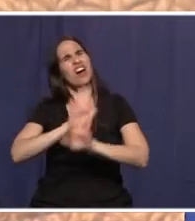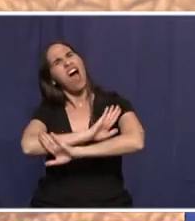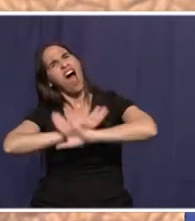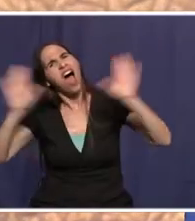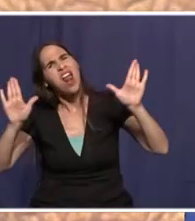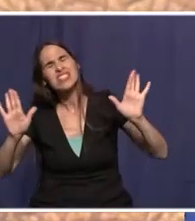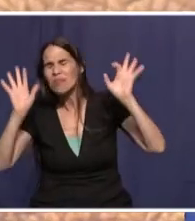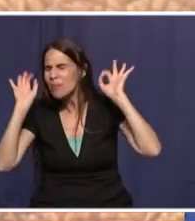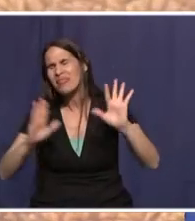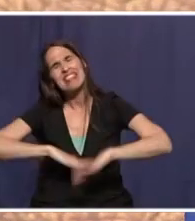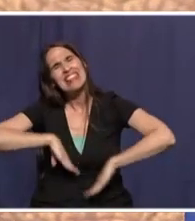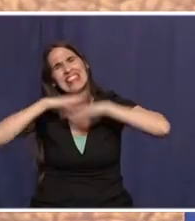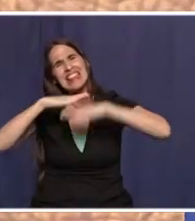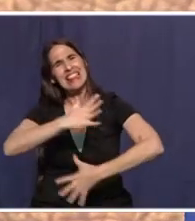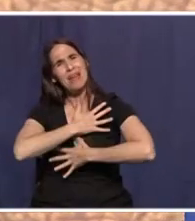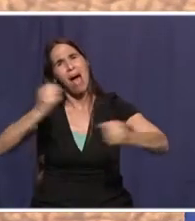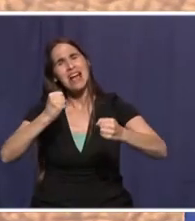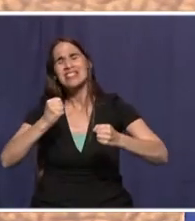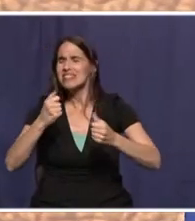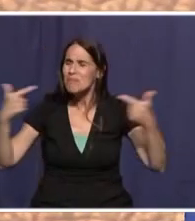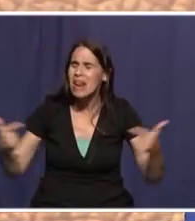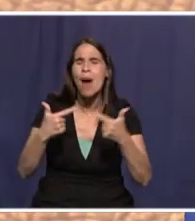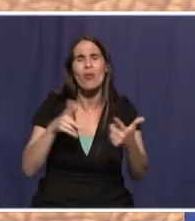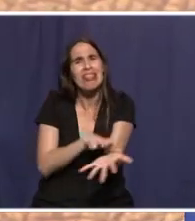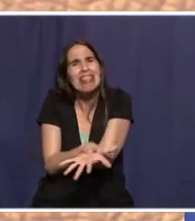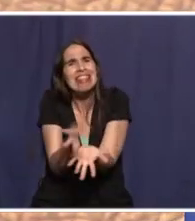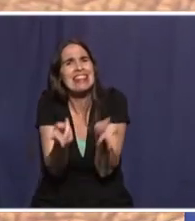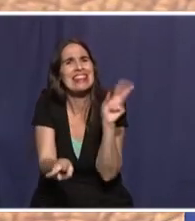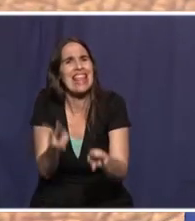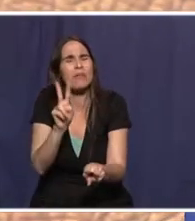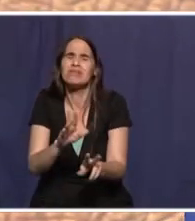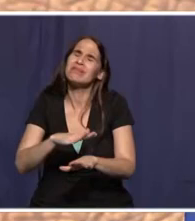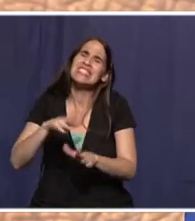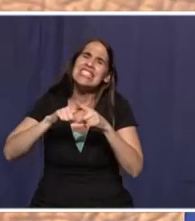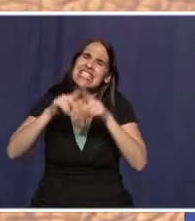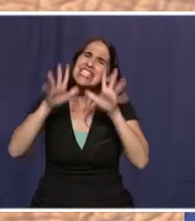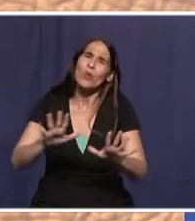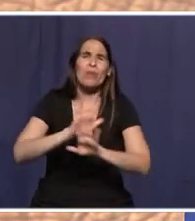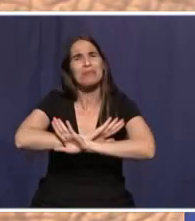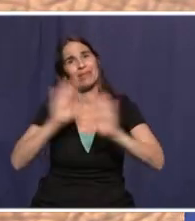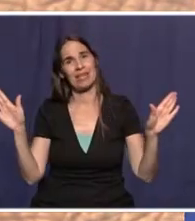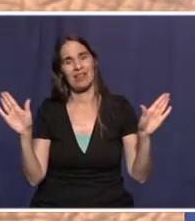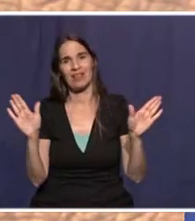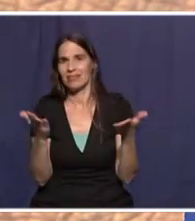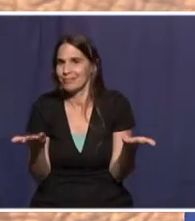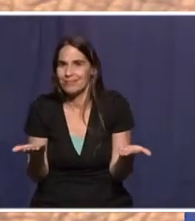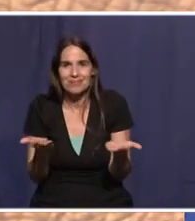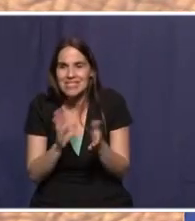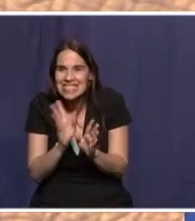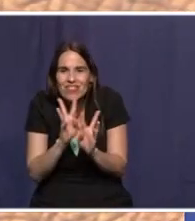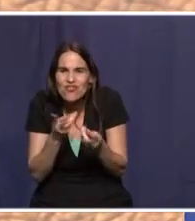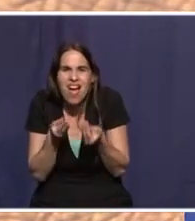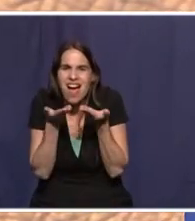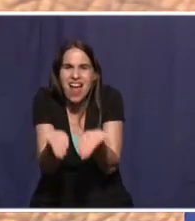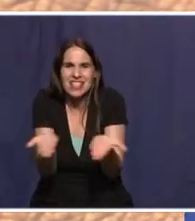באמת נמאס לנו ממלחמות ושפיכות דמים. ומספיק עם כל הגזענות, כי אחרת אנחנו גם לא נוסיף כלום.